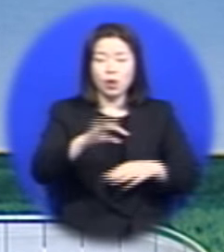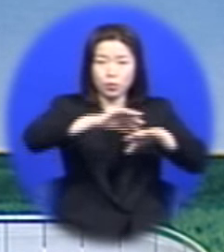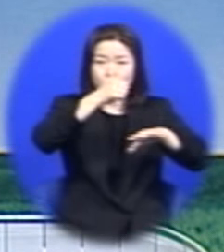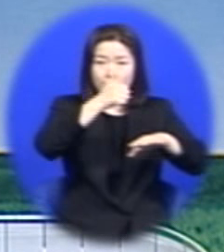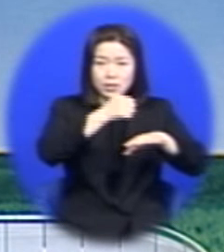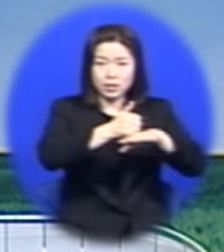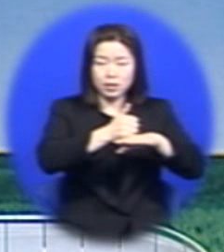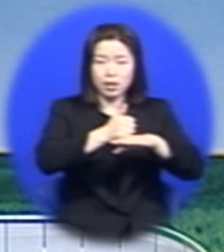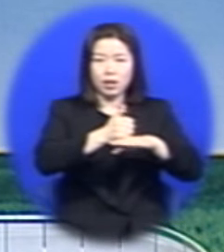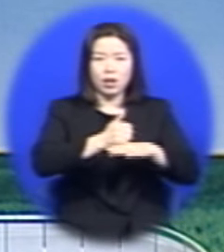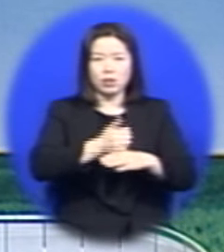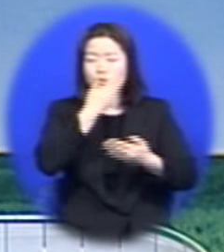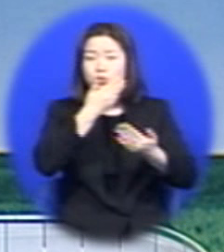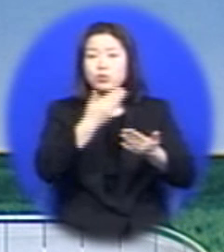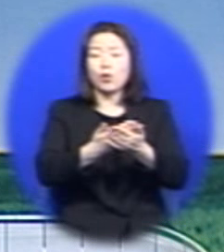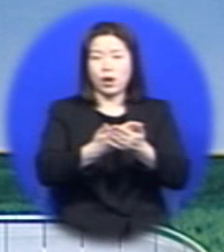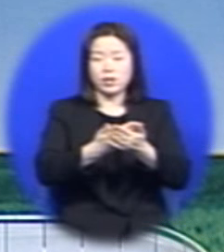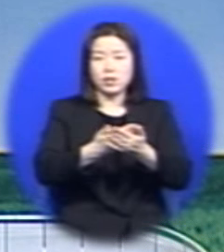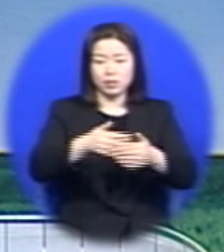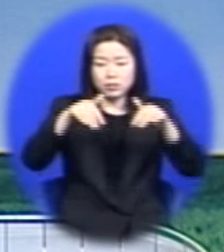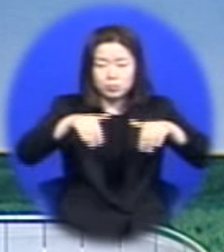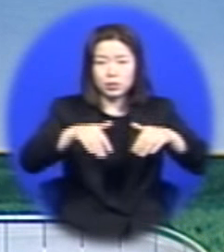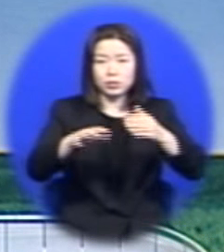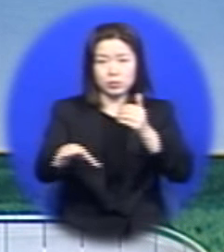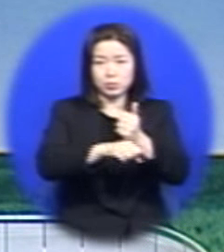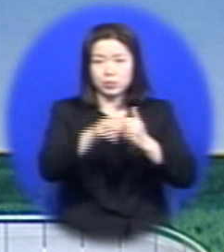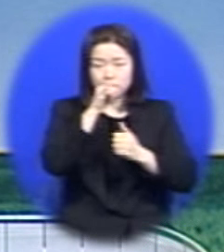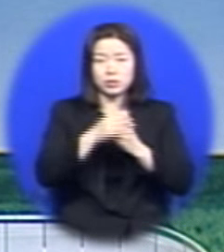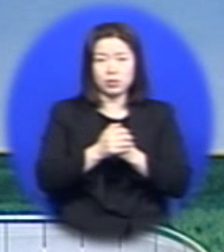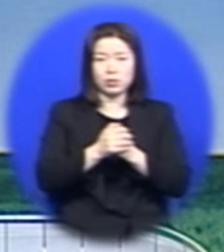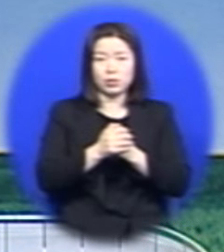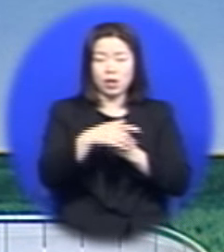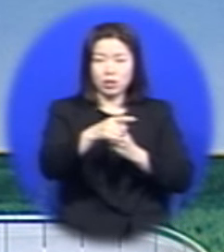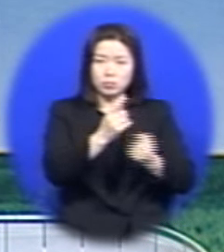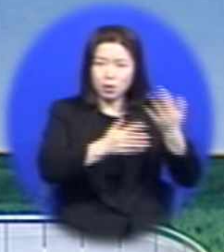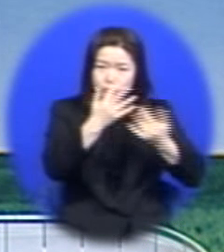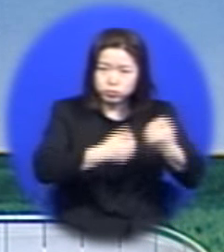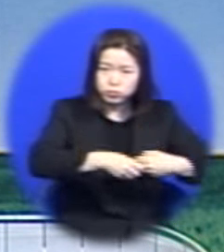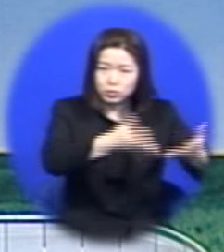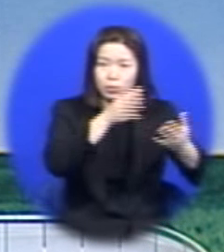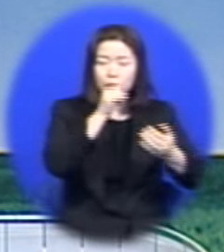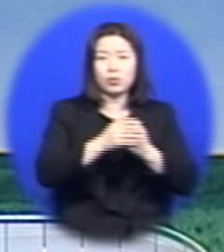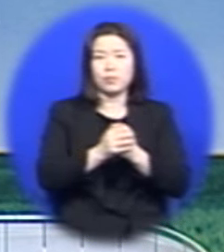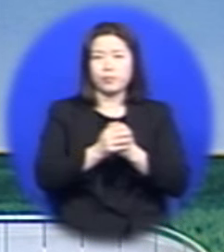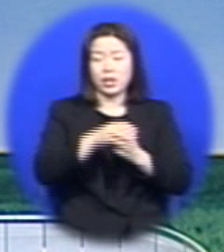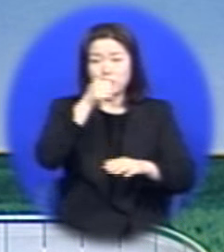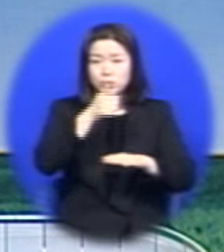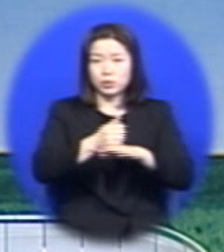로마의 관리였습니다. 네로가 로마를 불지르고 그